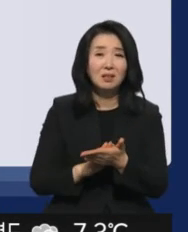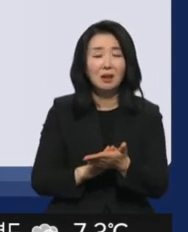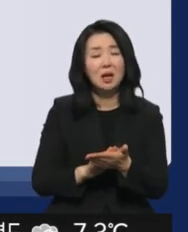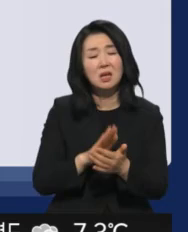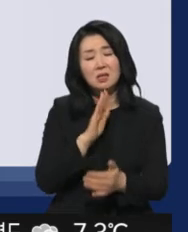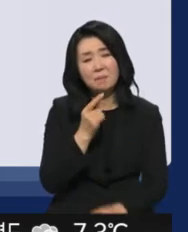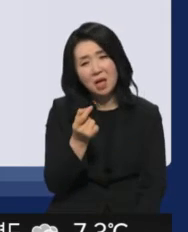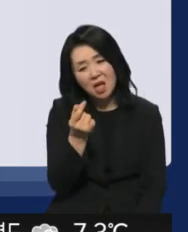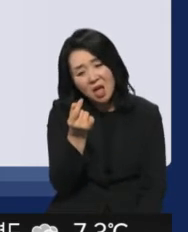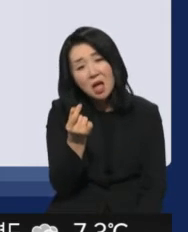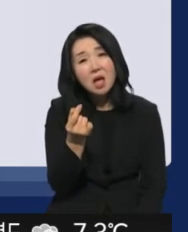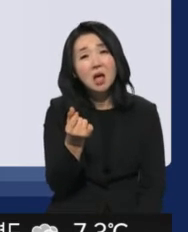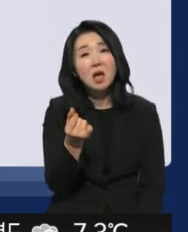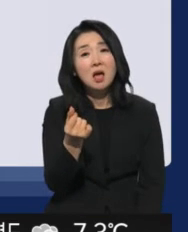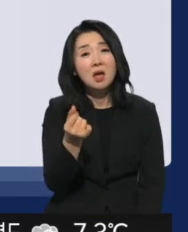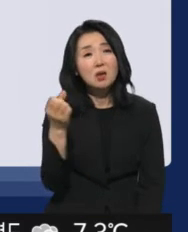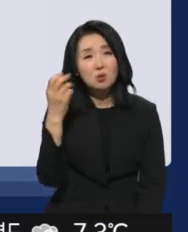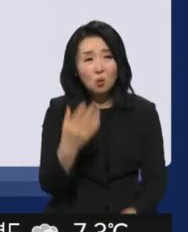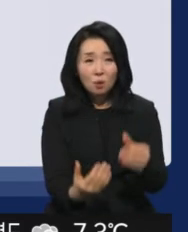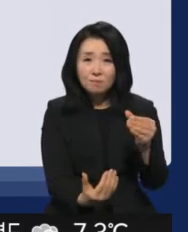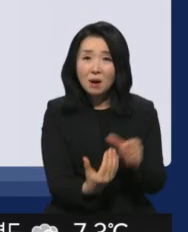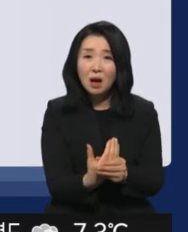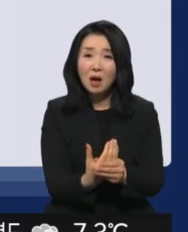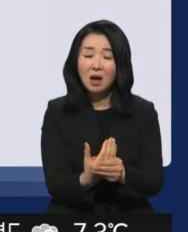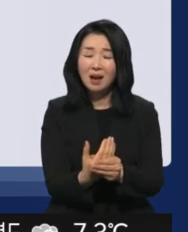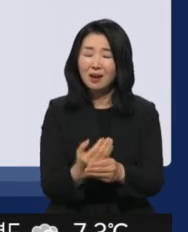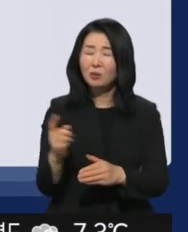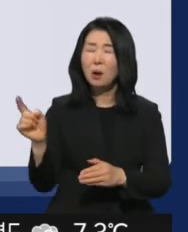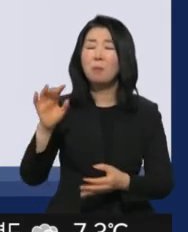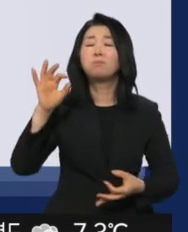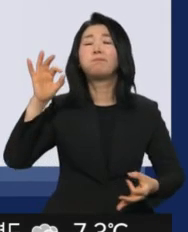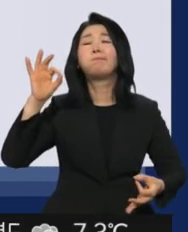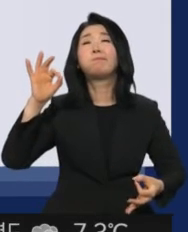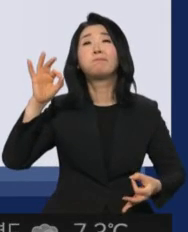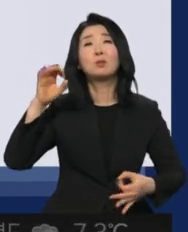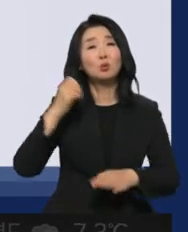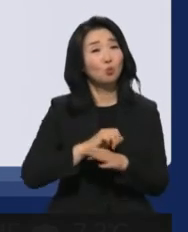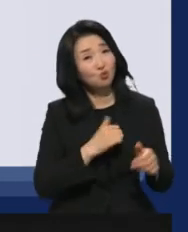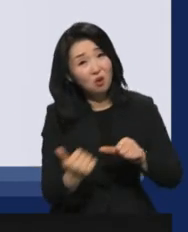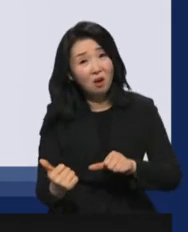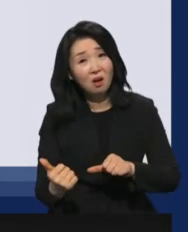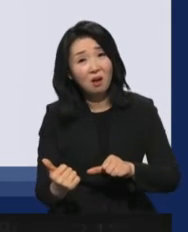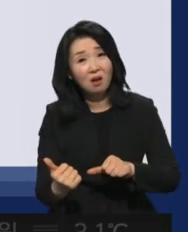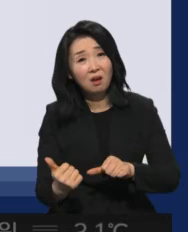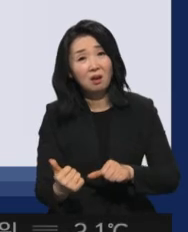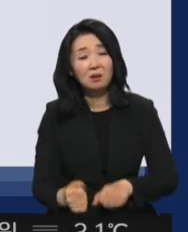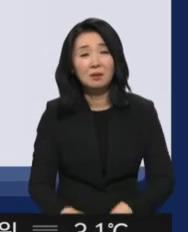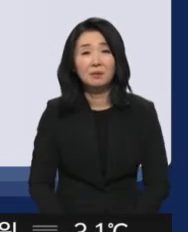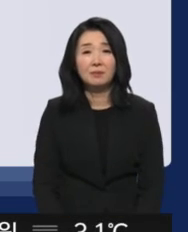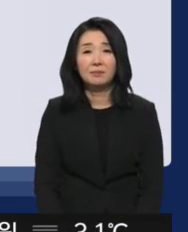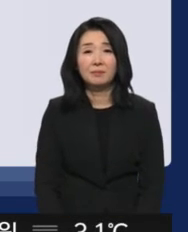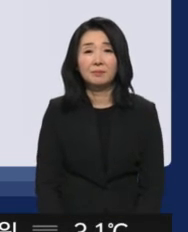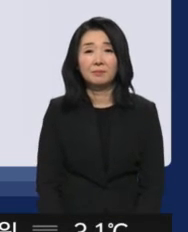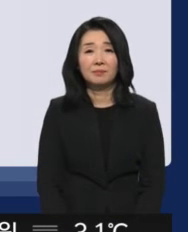굉장히 미비하고 또 일어난다면 또 아무것도 못하고 비참한 최후를 맞을 겁니다. 라고 하셨습니다.